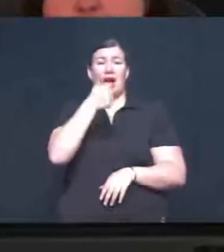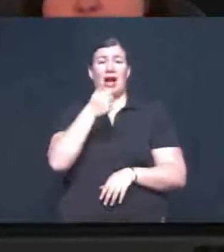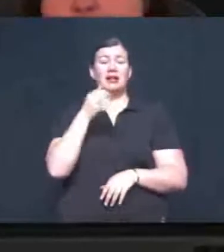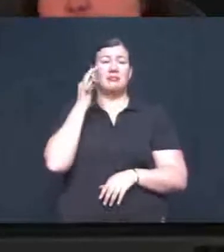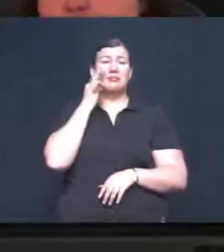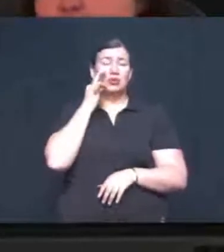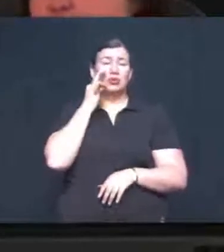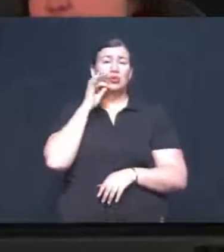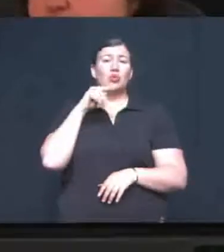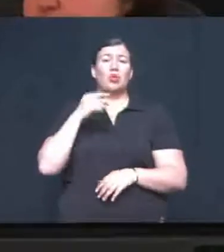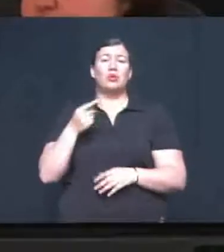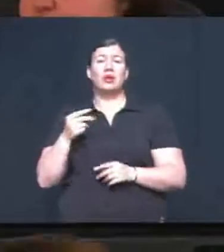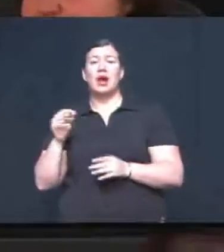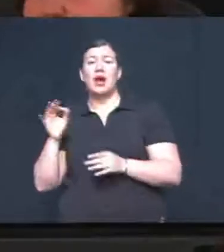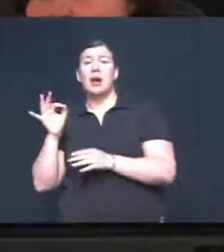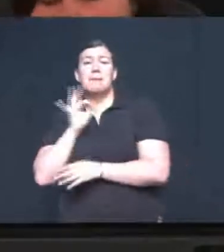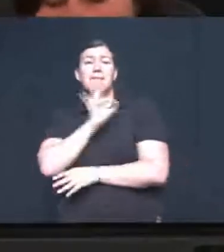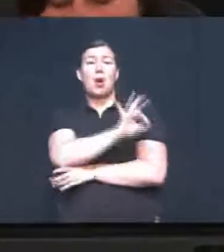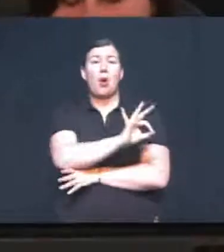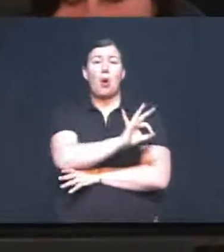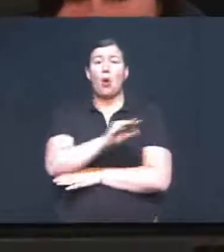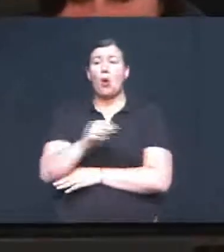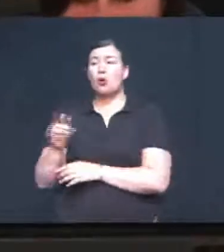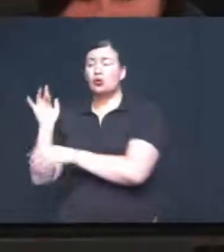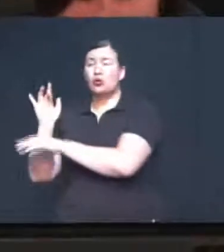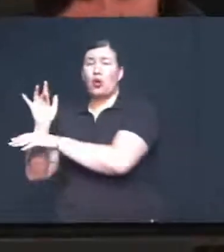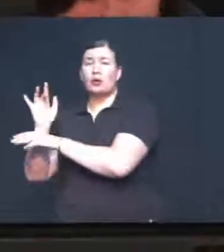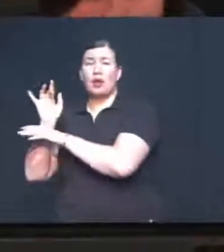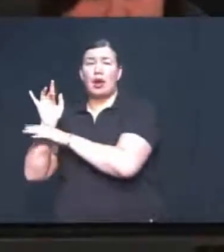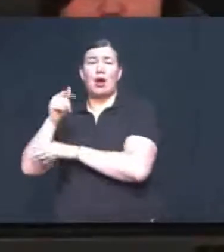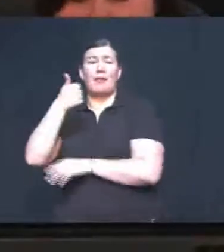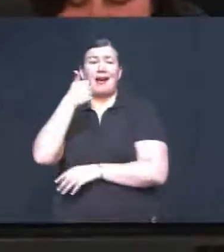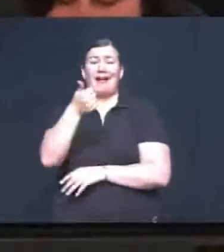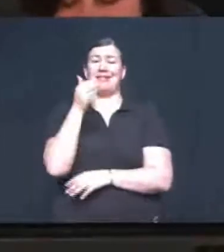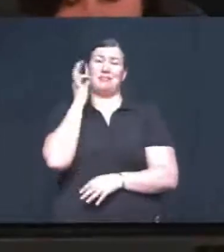die ganzen Pro und Contra Beiträge jeweils mit einer Minute